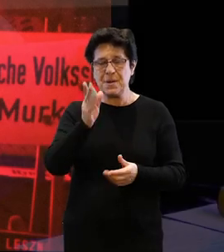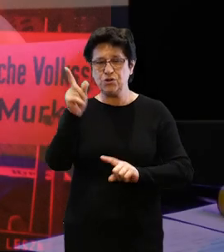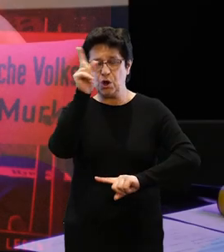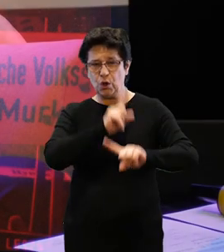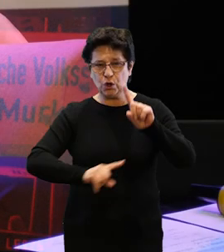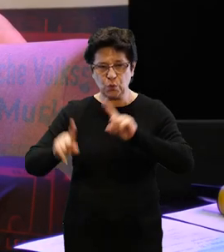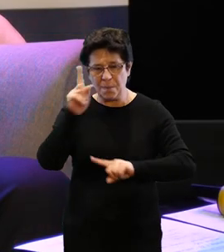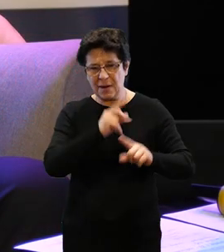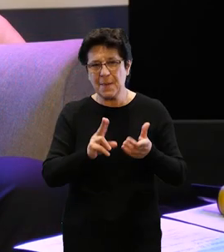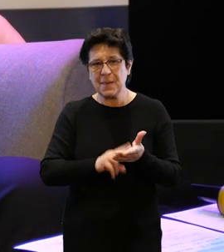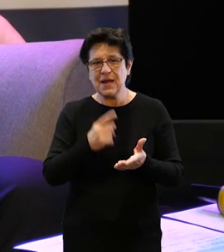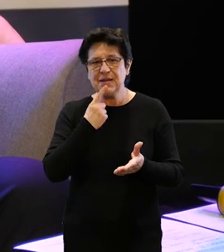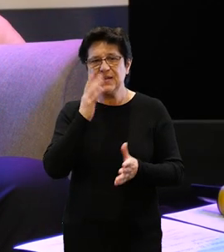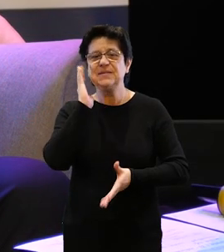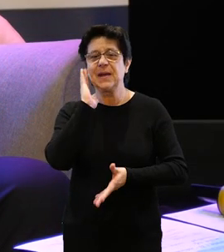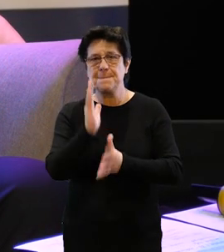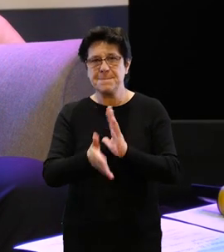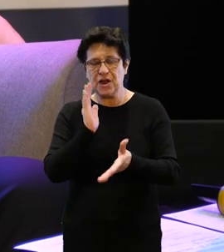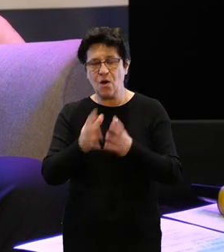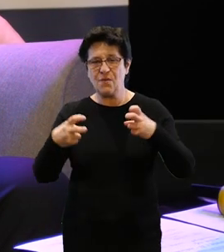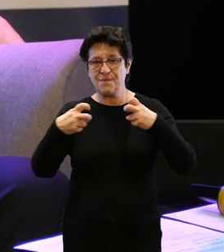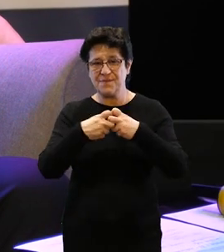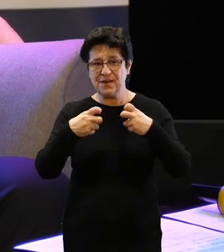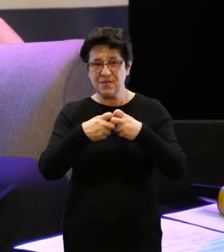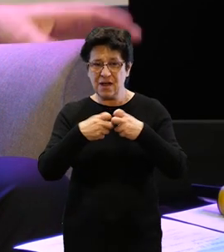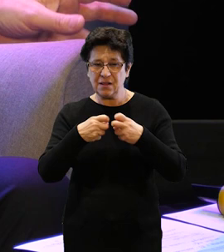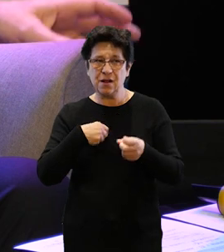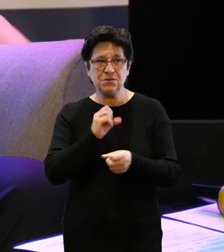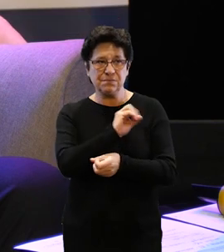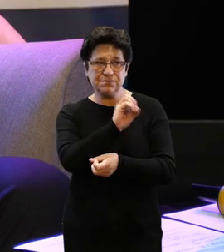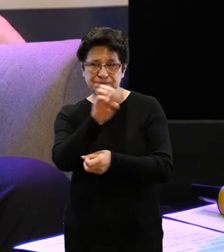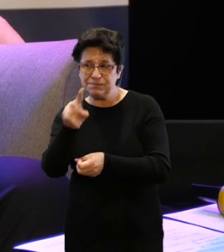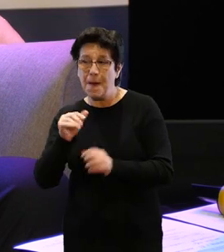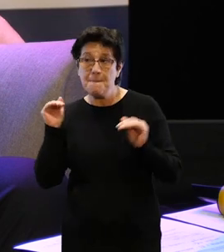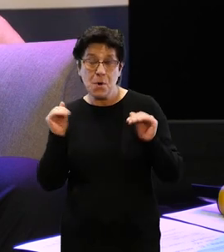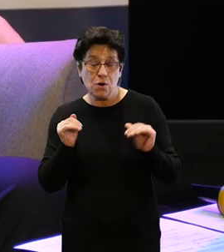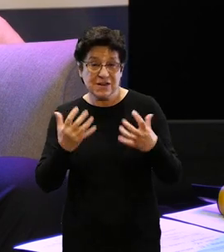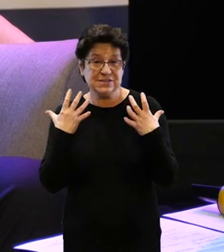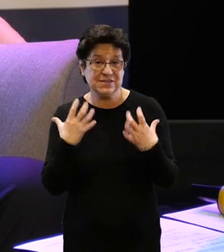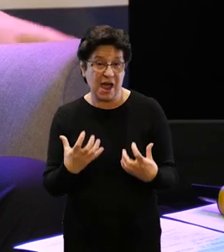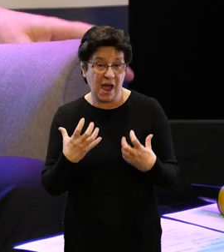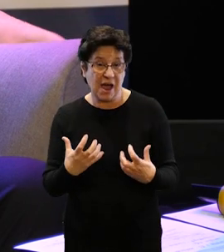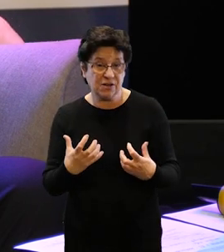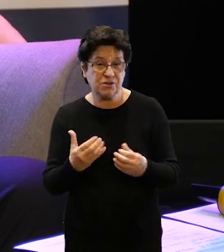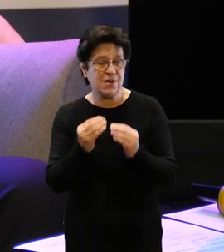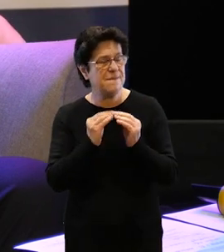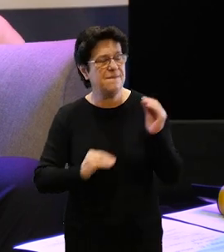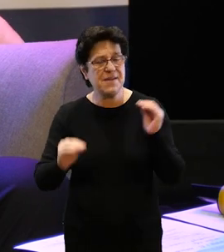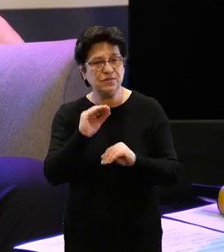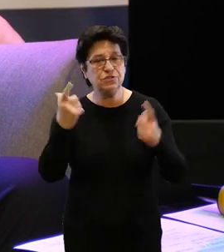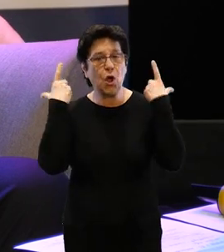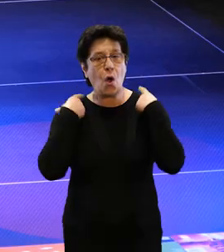język migowy i będzie sobie w internecie śmigać i może to zachęci jeszcze więcej